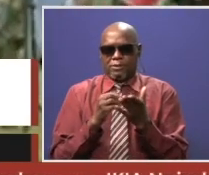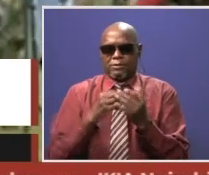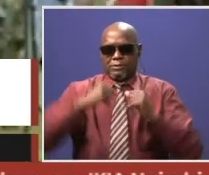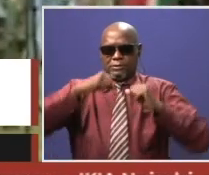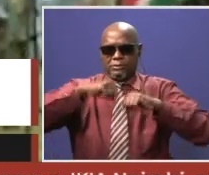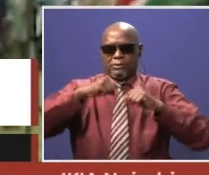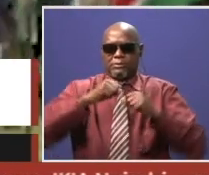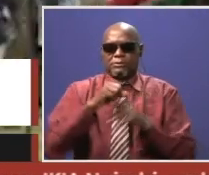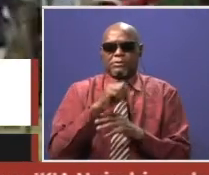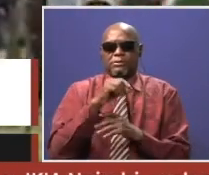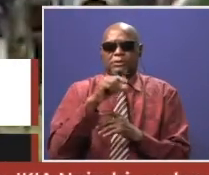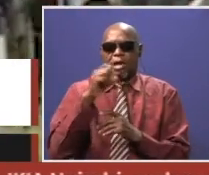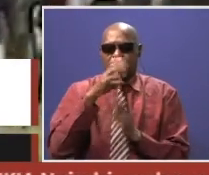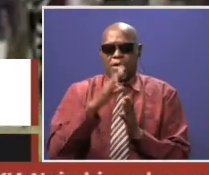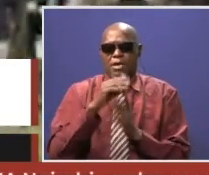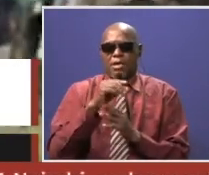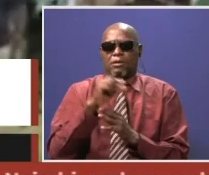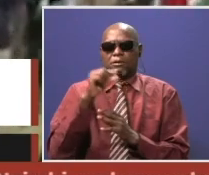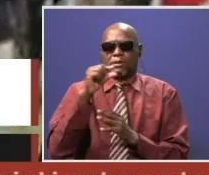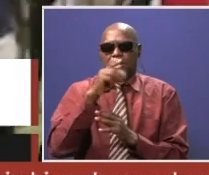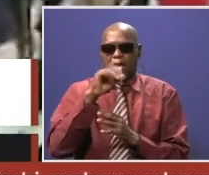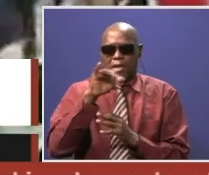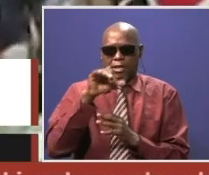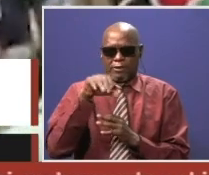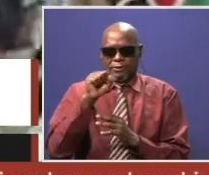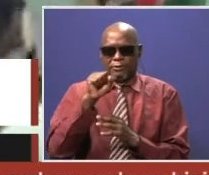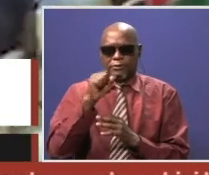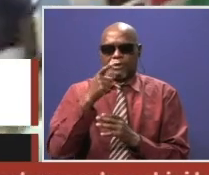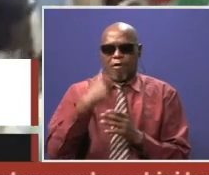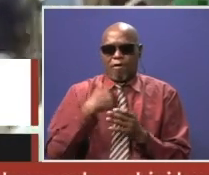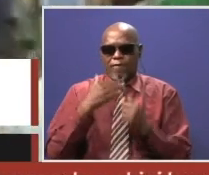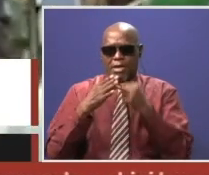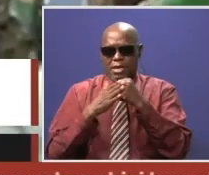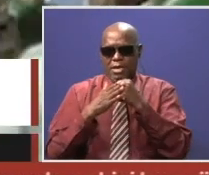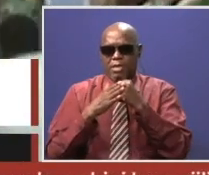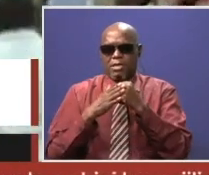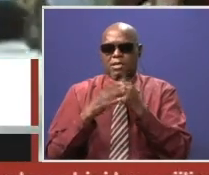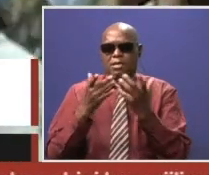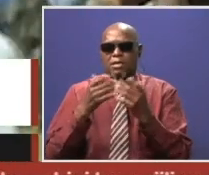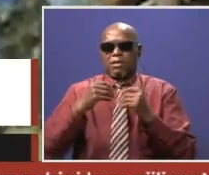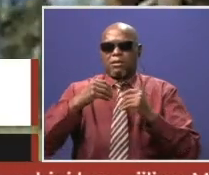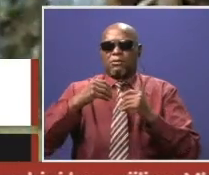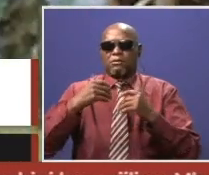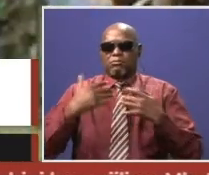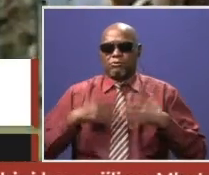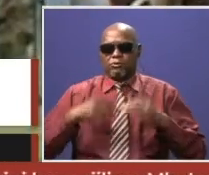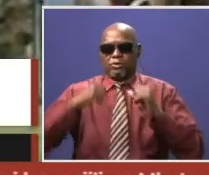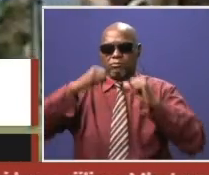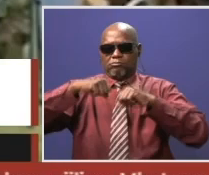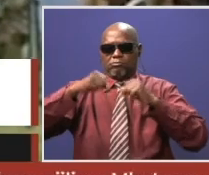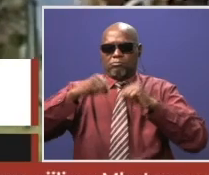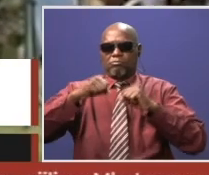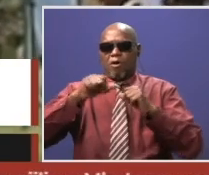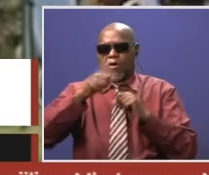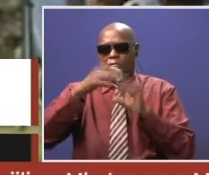Gladys Wanga, hafla hiyo ilihusisha ushiriki wa wawekezaji 9 mashuhuri kama vile mwenyekiti wa Afripal pamoja na